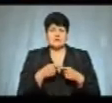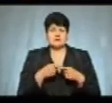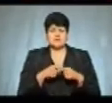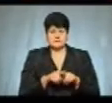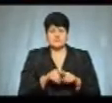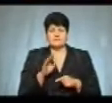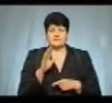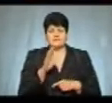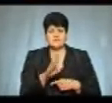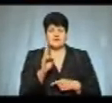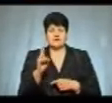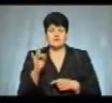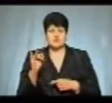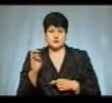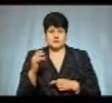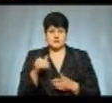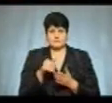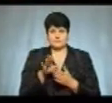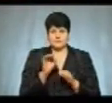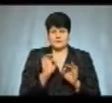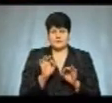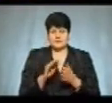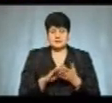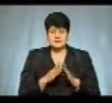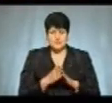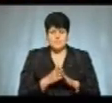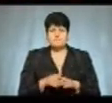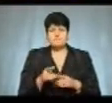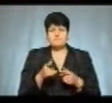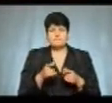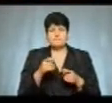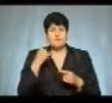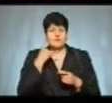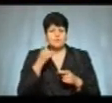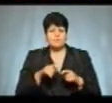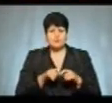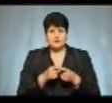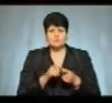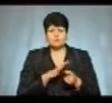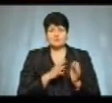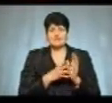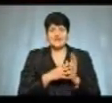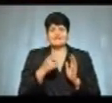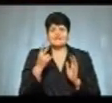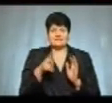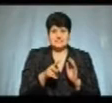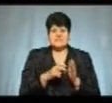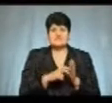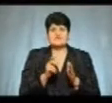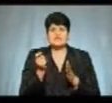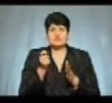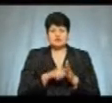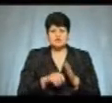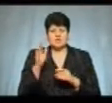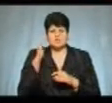відмовився коментувати ситуацію на камеру. За його словами, повідомлення про прорив труби надійшло о 9:20, відключати воду у